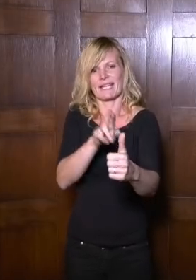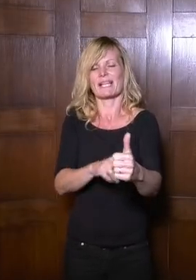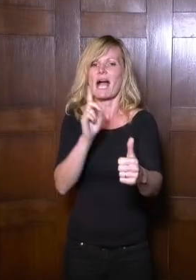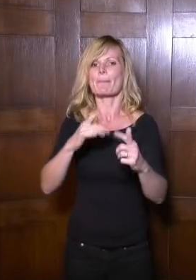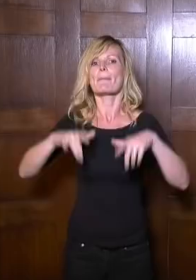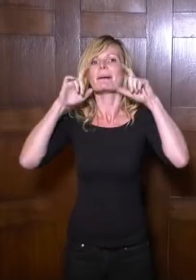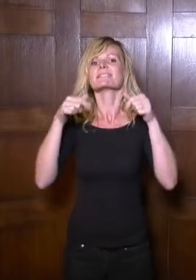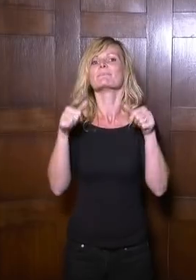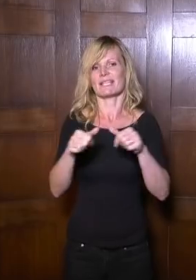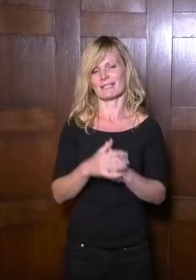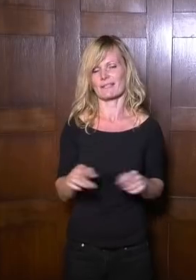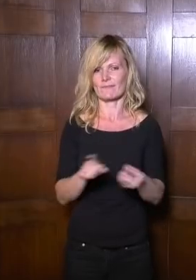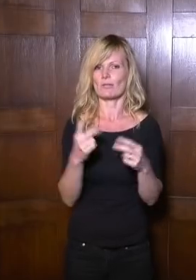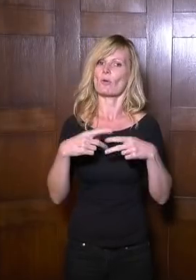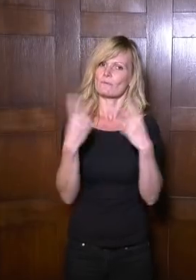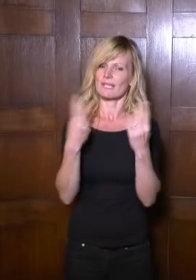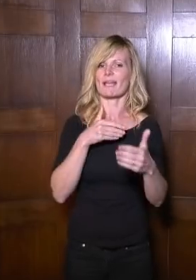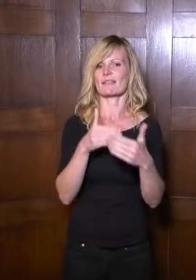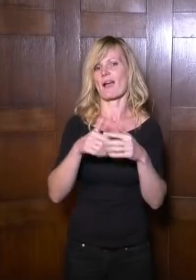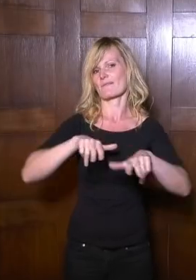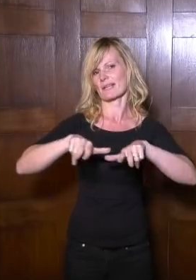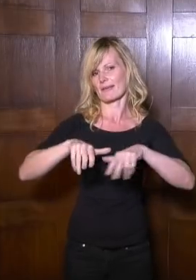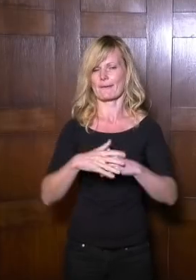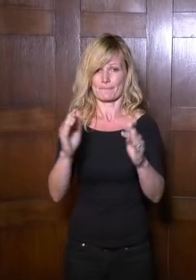zu definieren wie im öffentlichen Nahverkehr. Das